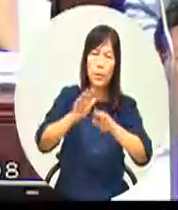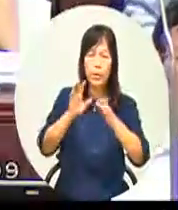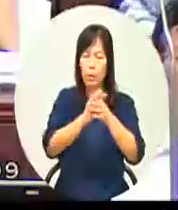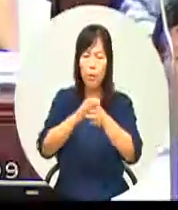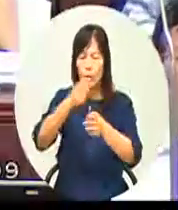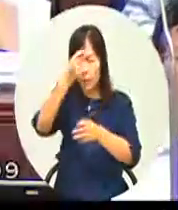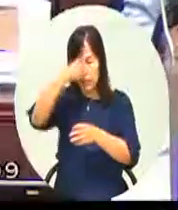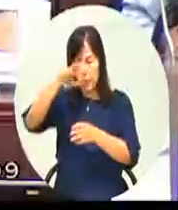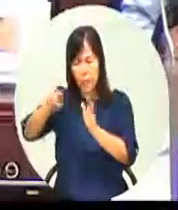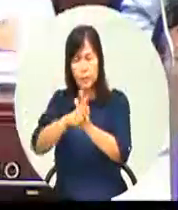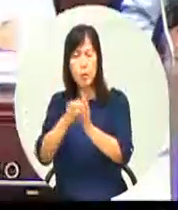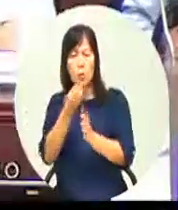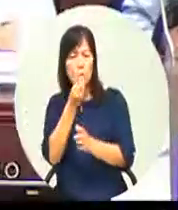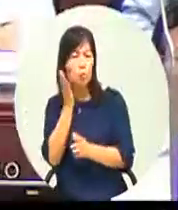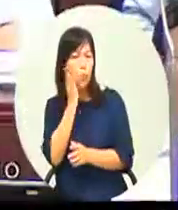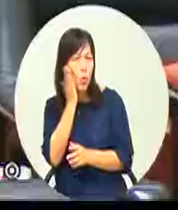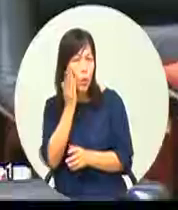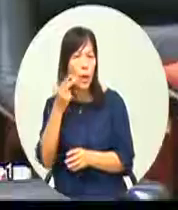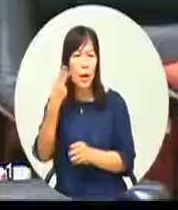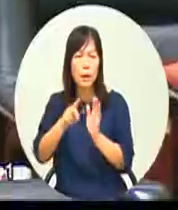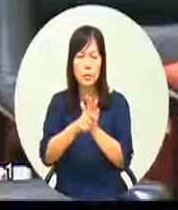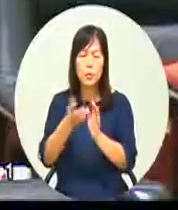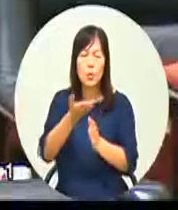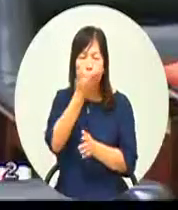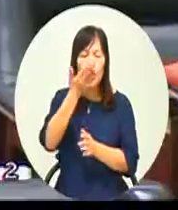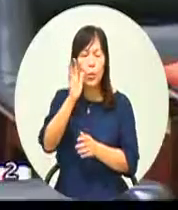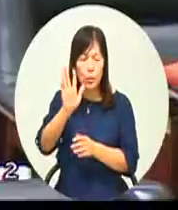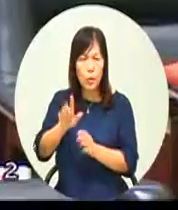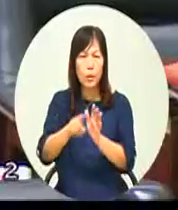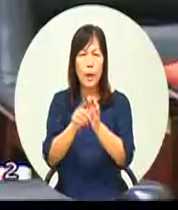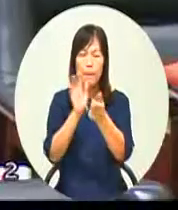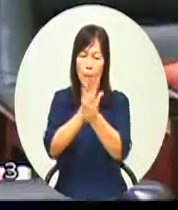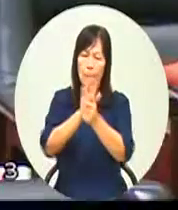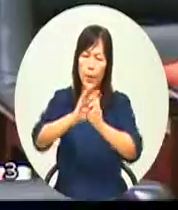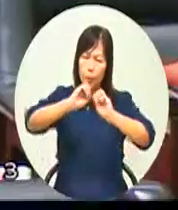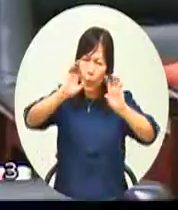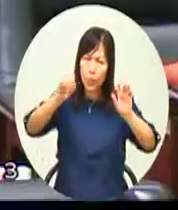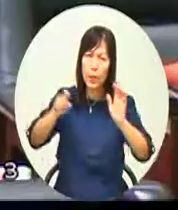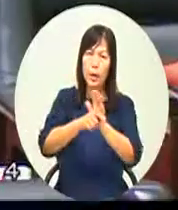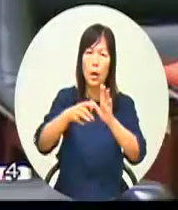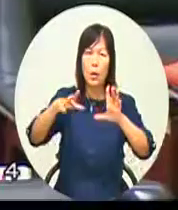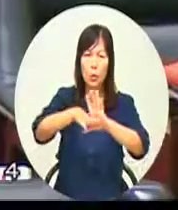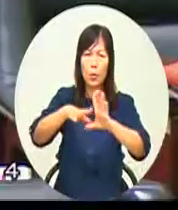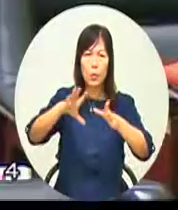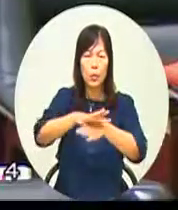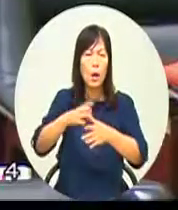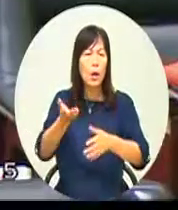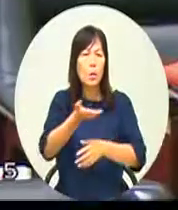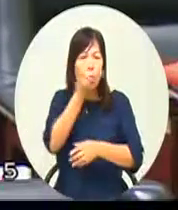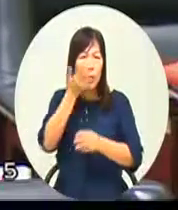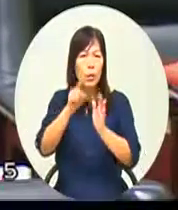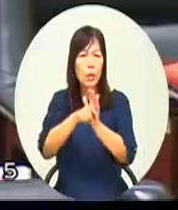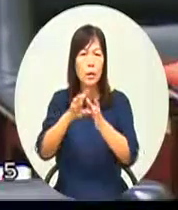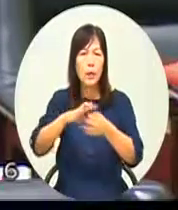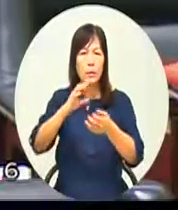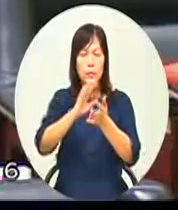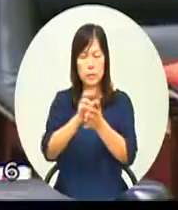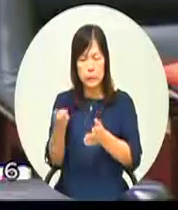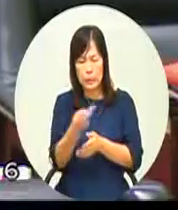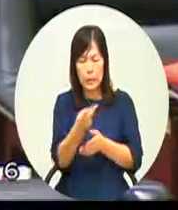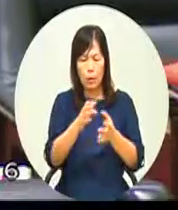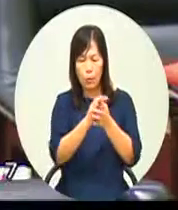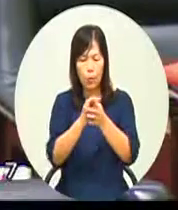的这样的美食或者景点的部分。 本席是希望说多行销我们凤山的文化观光，尤其文化观光是不可分开